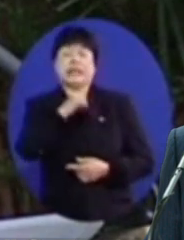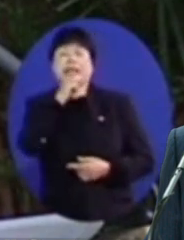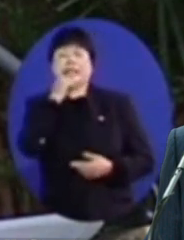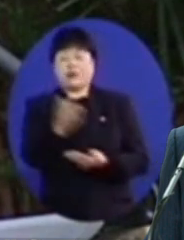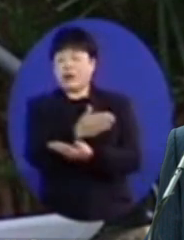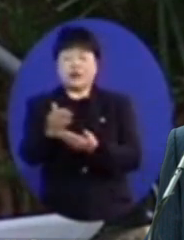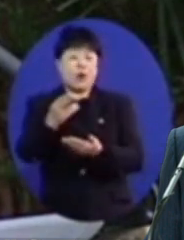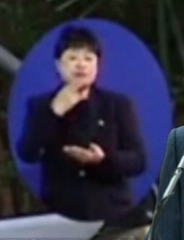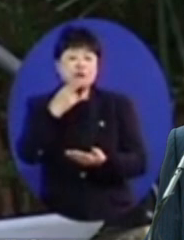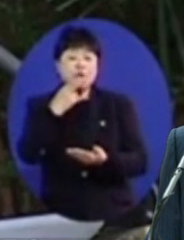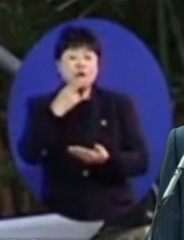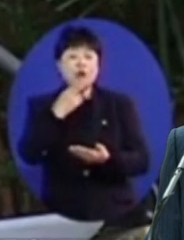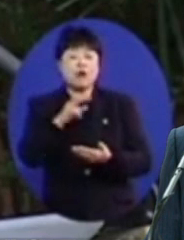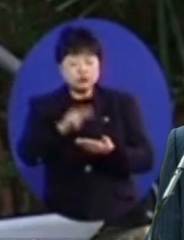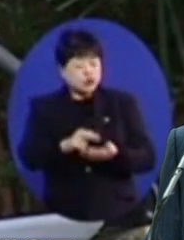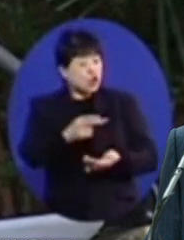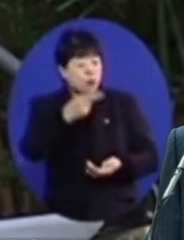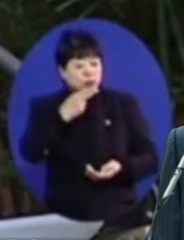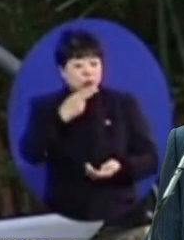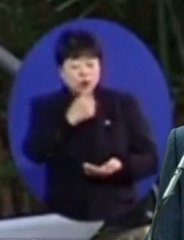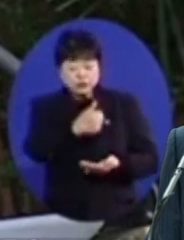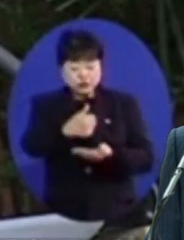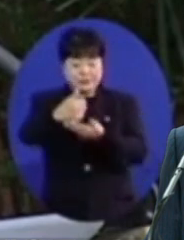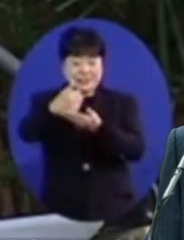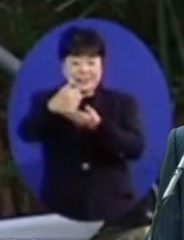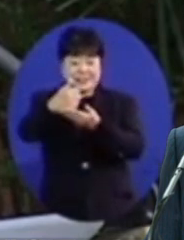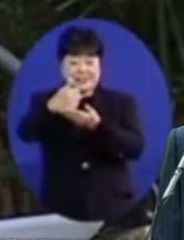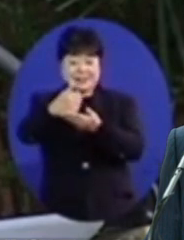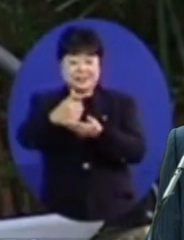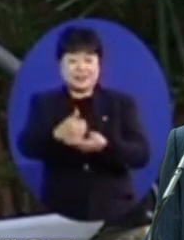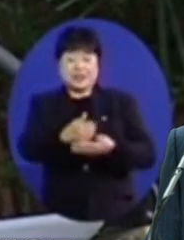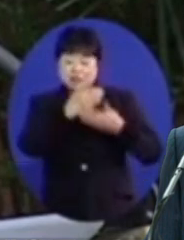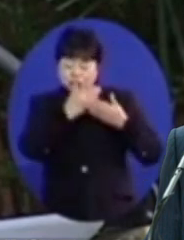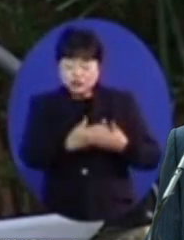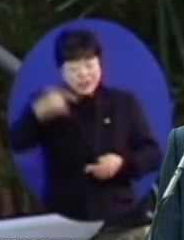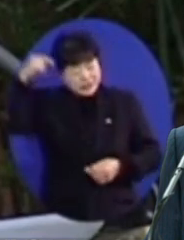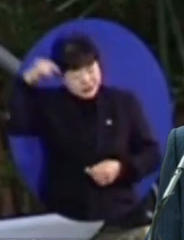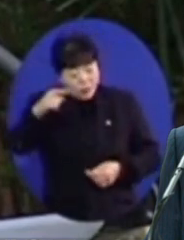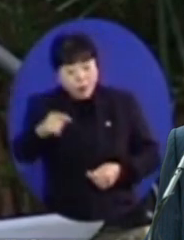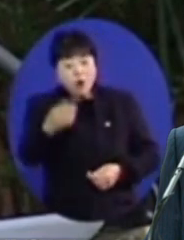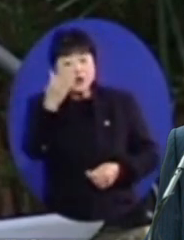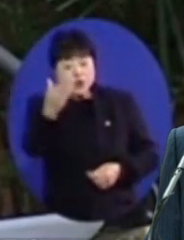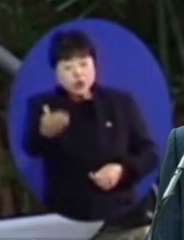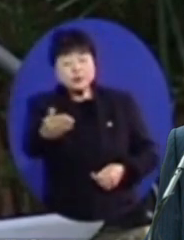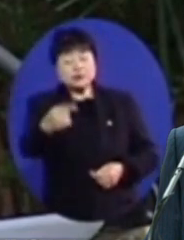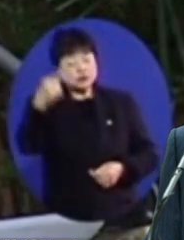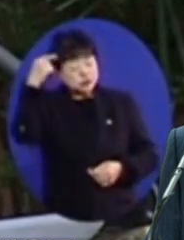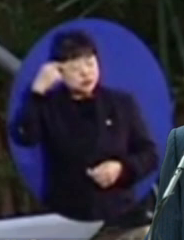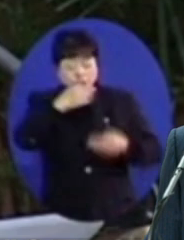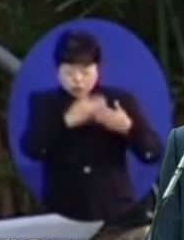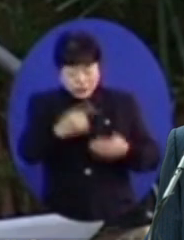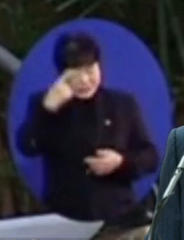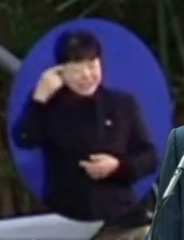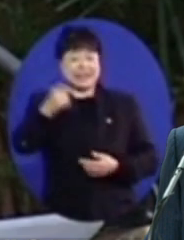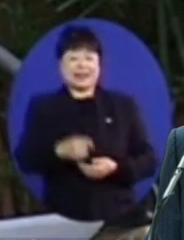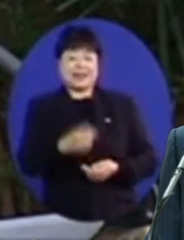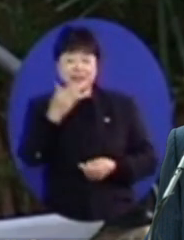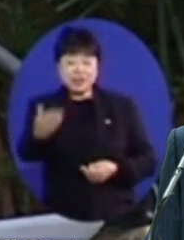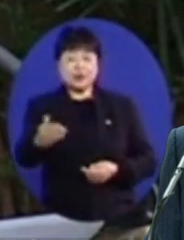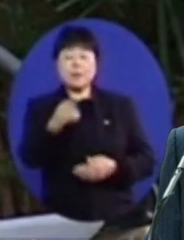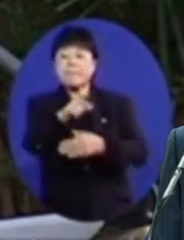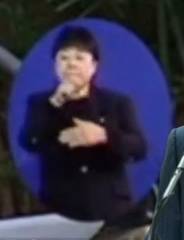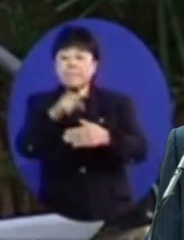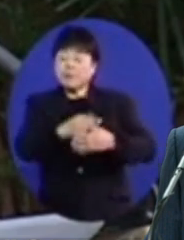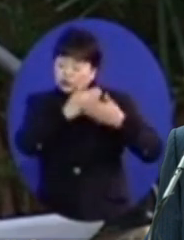판잣집에는 예수님은 문제가 아닙니다 주님이 중요하게 내게 있는 것은 여러분을 중요하게 됩니다 여러분의